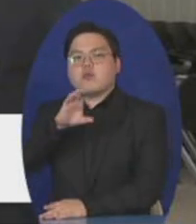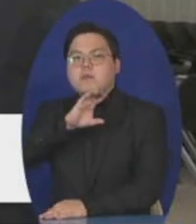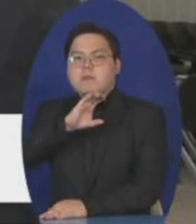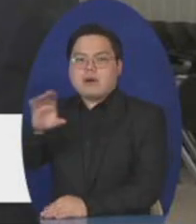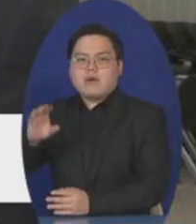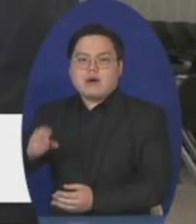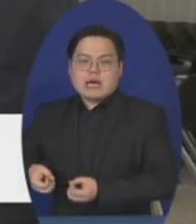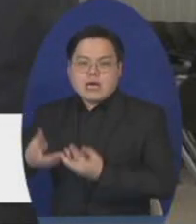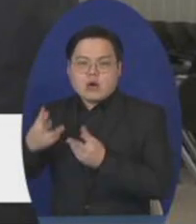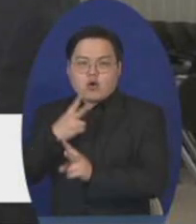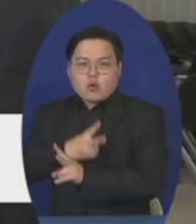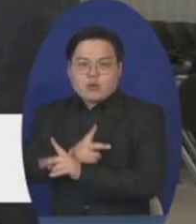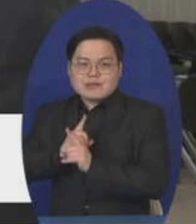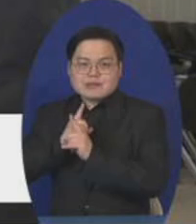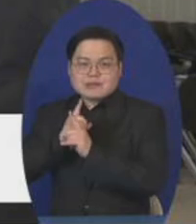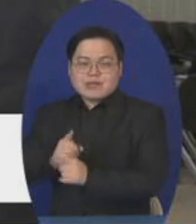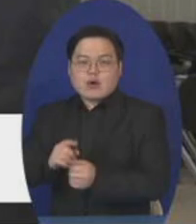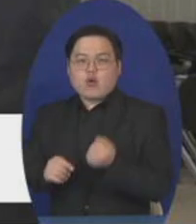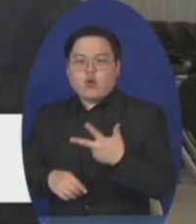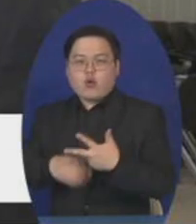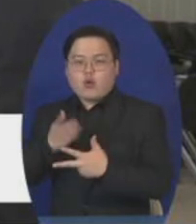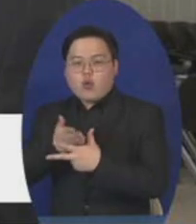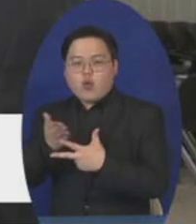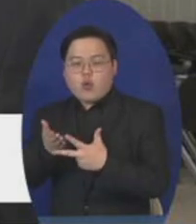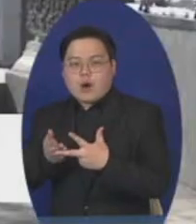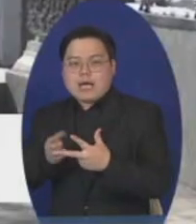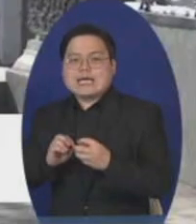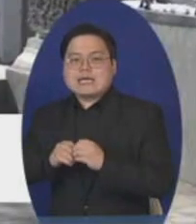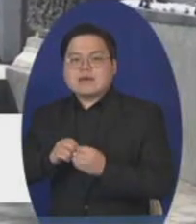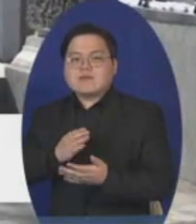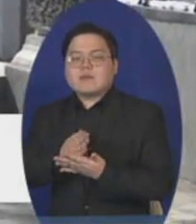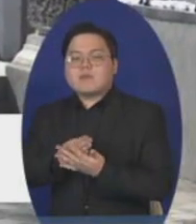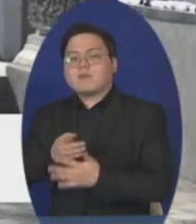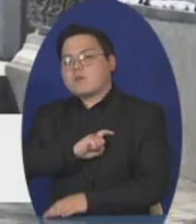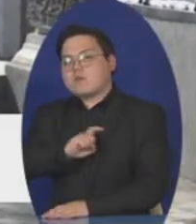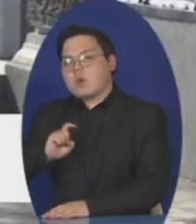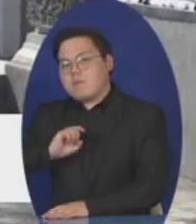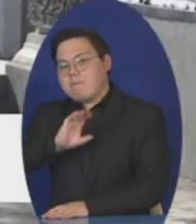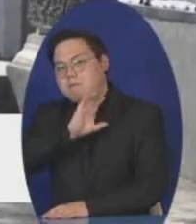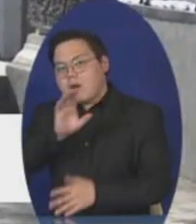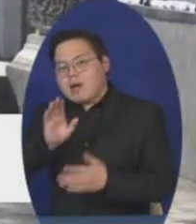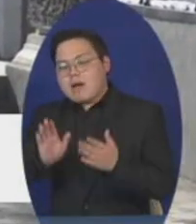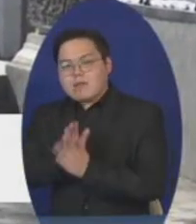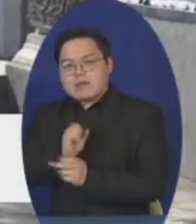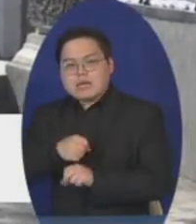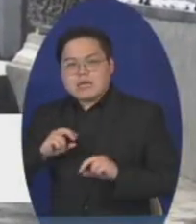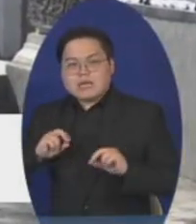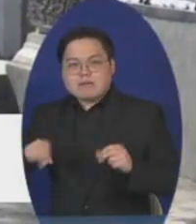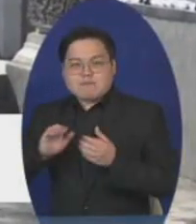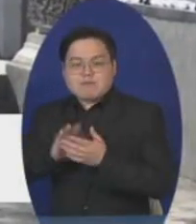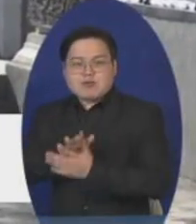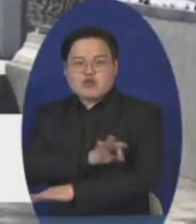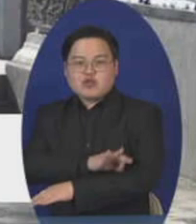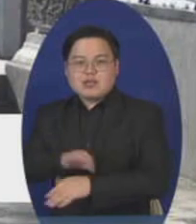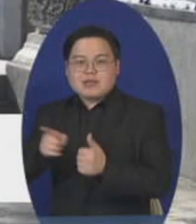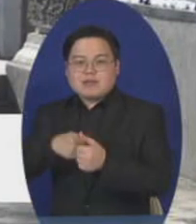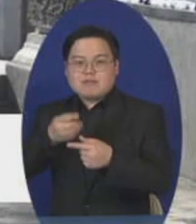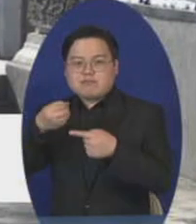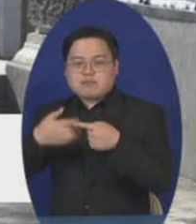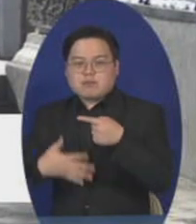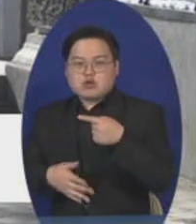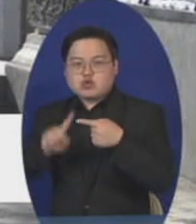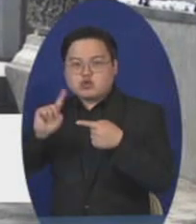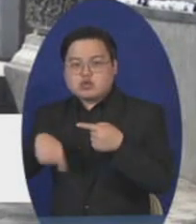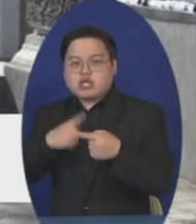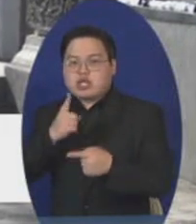гаргасан жишг хуулиар бол ийм гурван төрлөөр хэрэгждэг. Хувийн хөвшилтэй гэрээ байгуулахдаа төслийн нэр жагсаалт төдийхөн зөвшөөрөл олох бус,